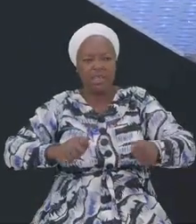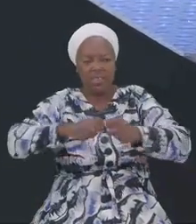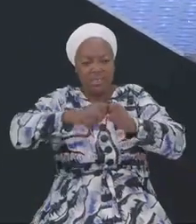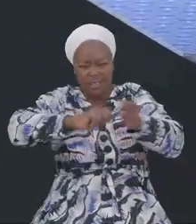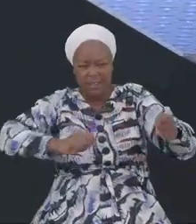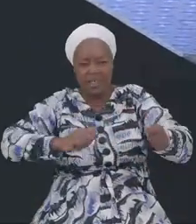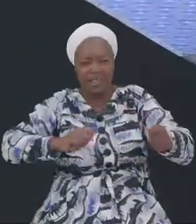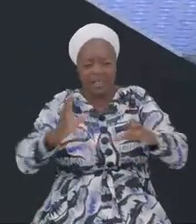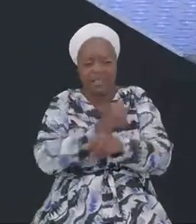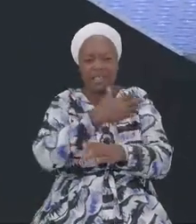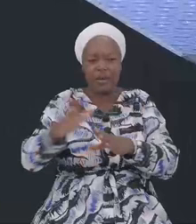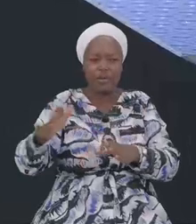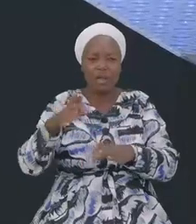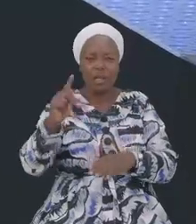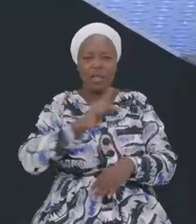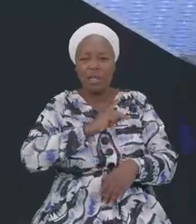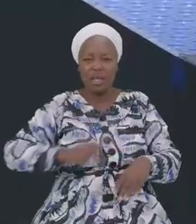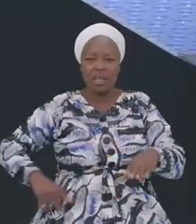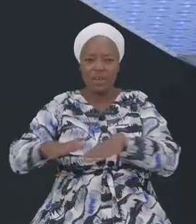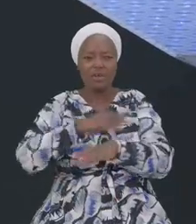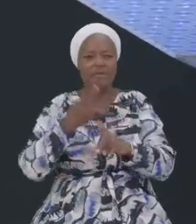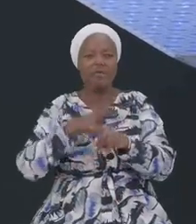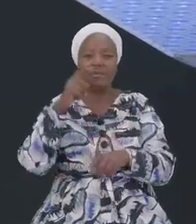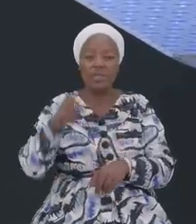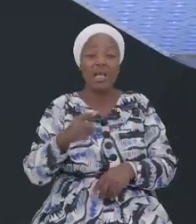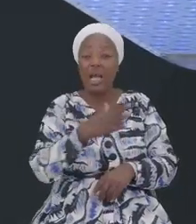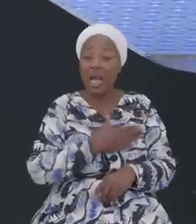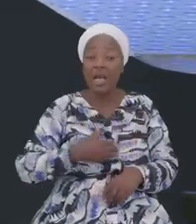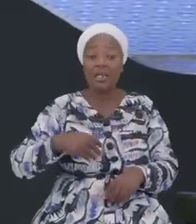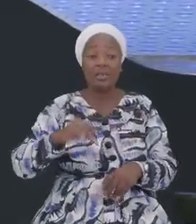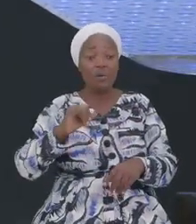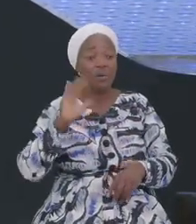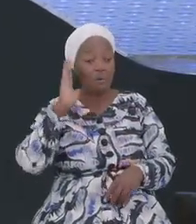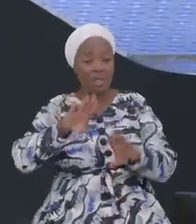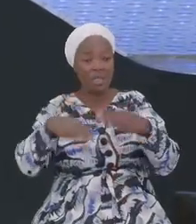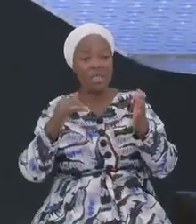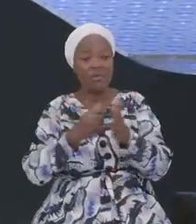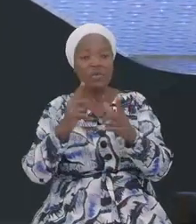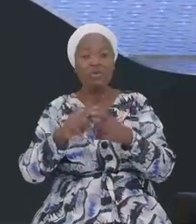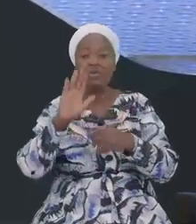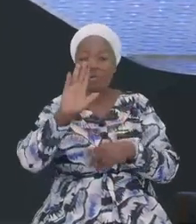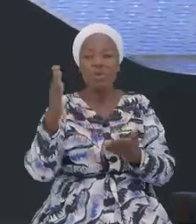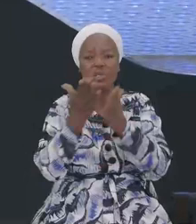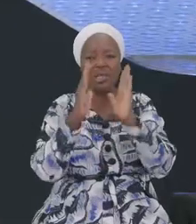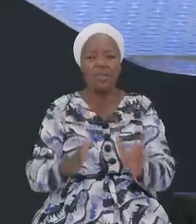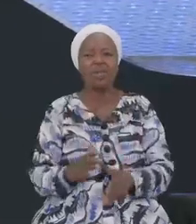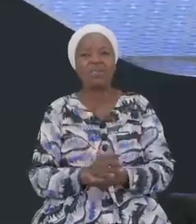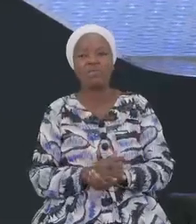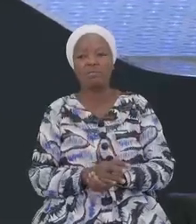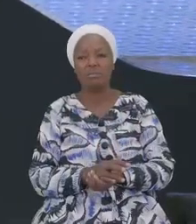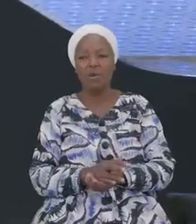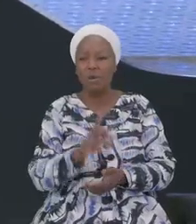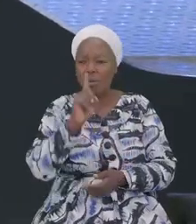Je déchirerai le royaume de dessus toi, et je le donnerai à ton